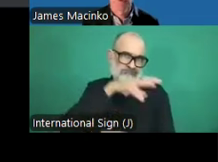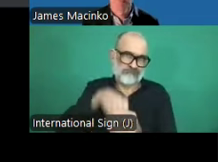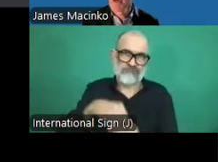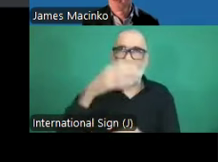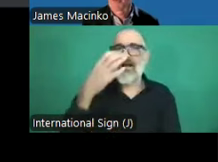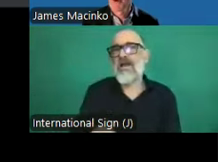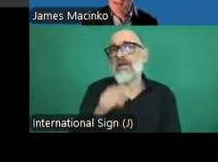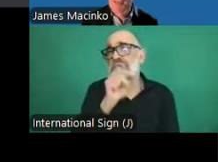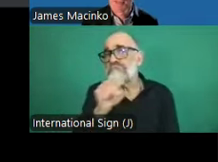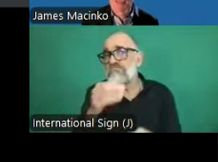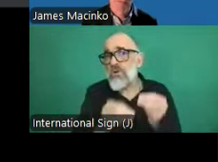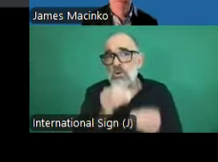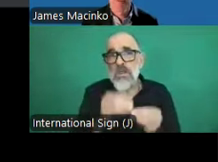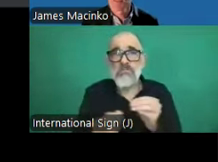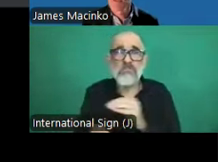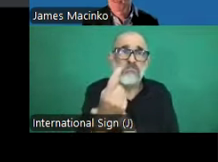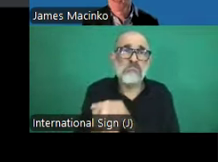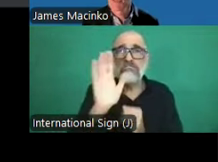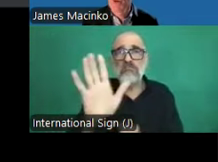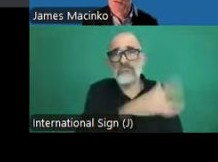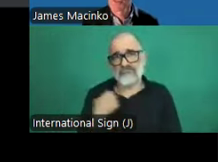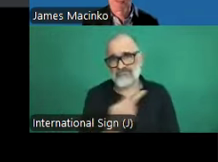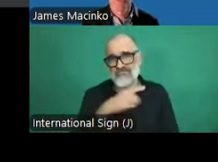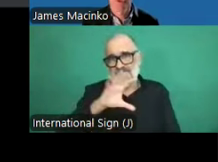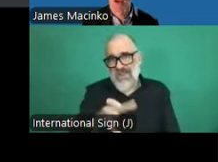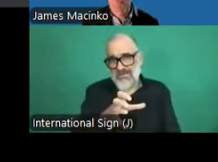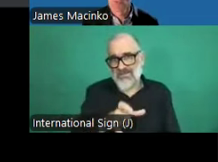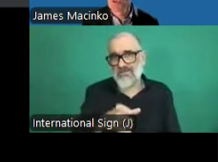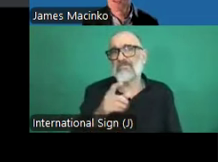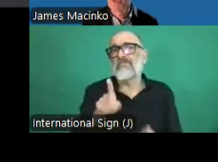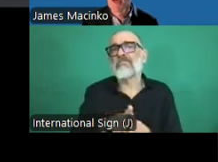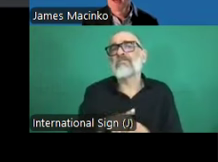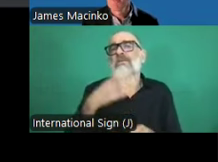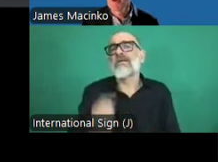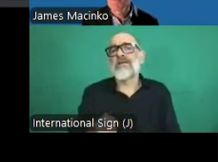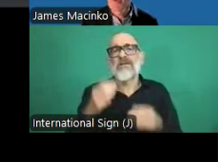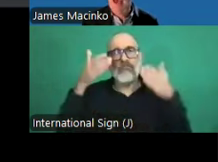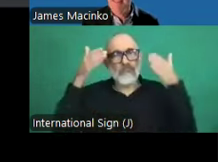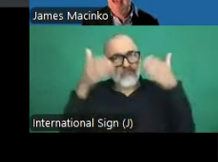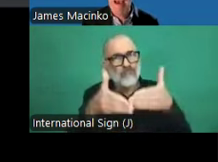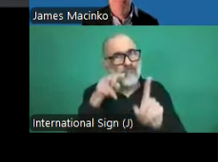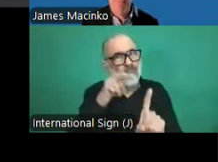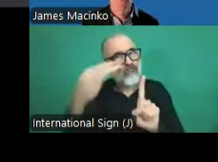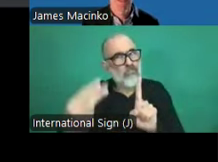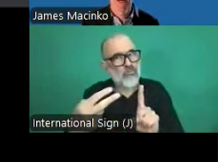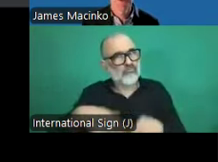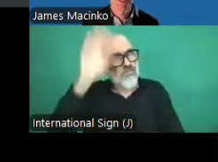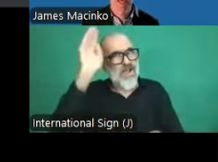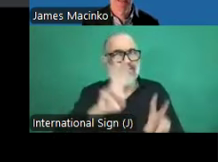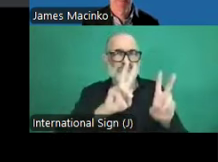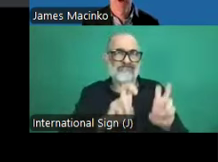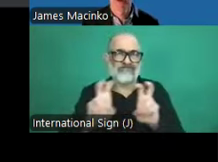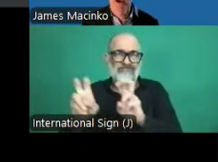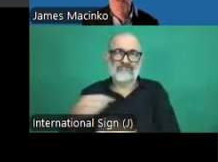Je crois vraiment que la santé universelle est quelque chose qui doit être fait dans tout